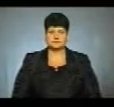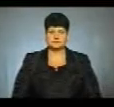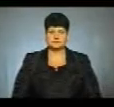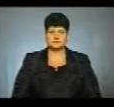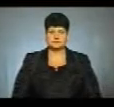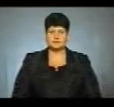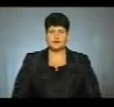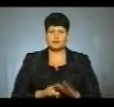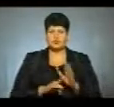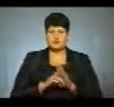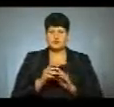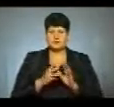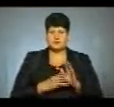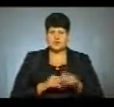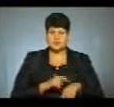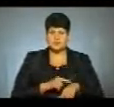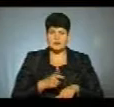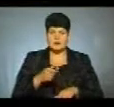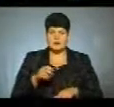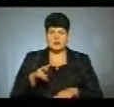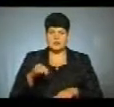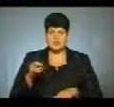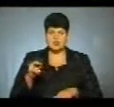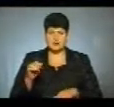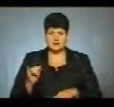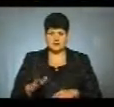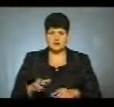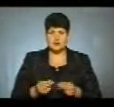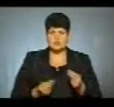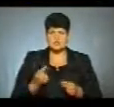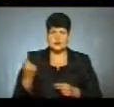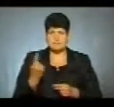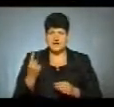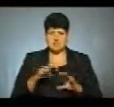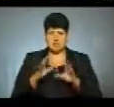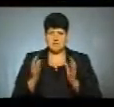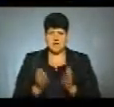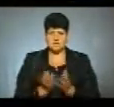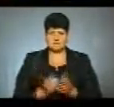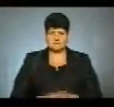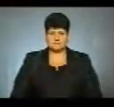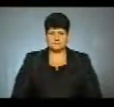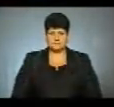Марш стартував у 18-й годині. Галичанка, як господарка змагань, розігрує перший м'яч.